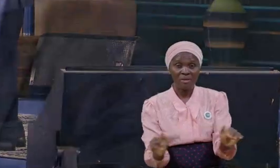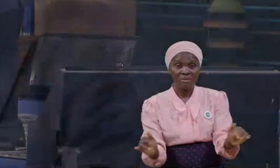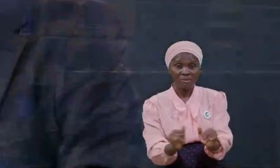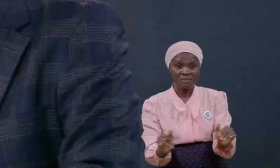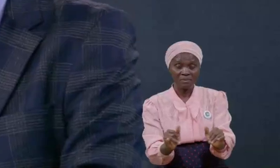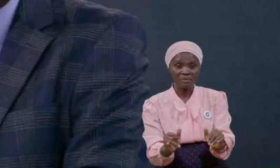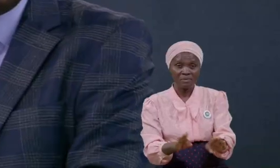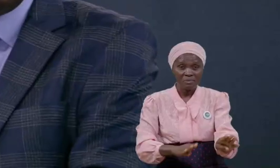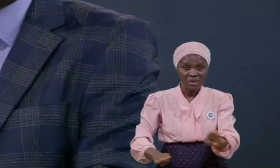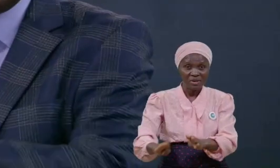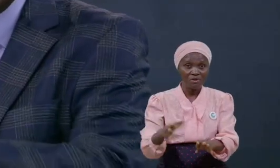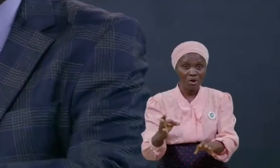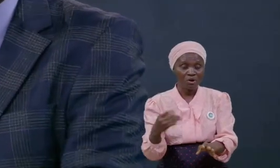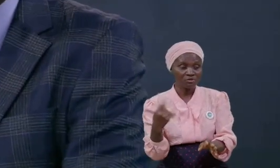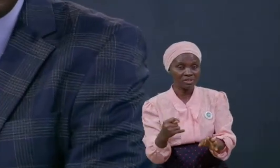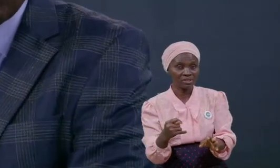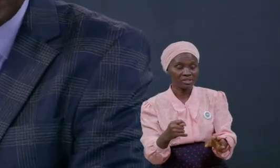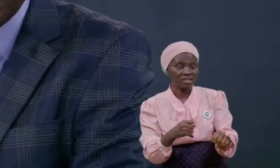transportés.